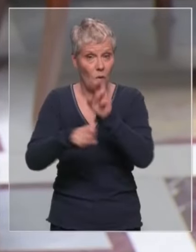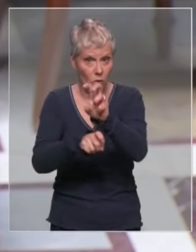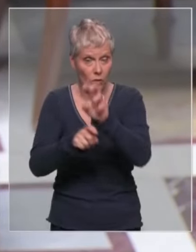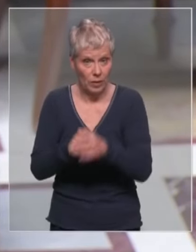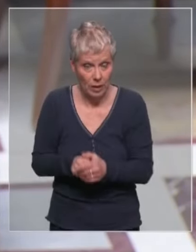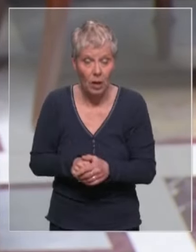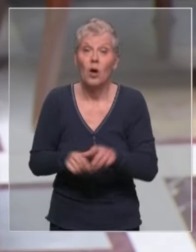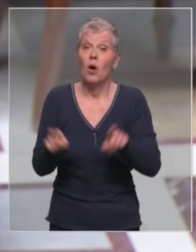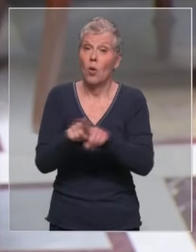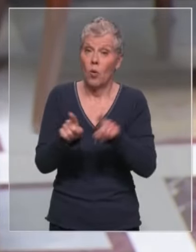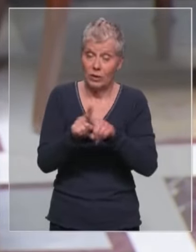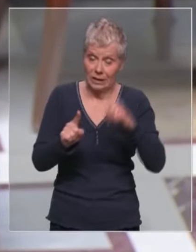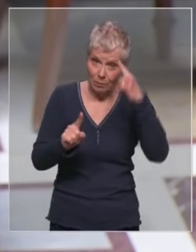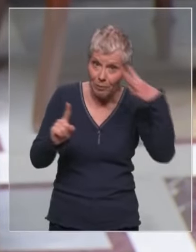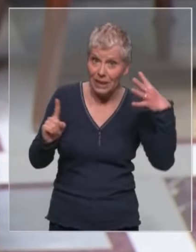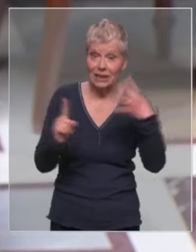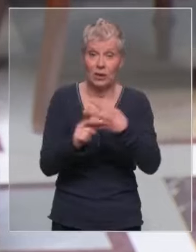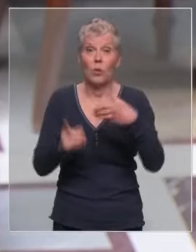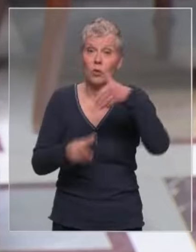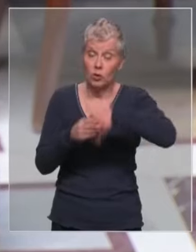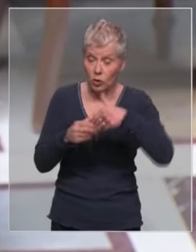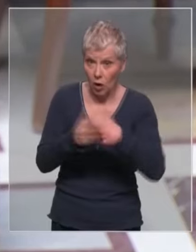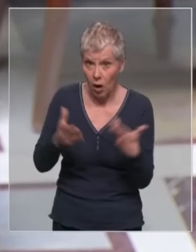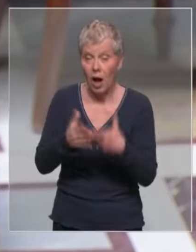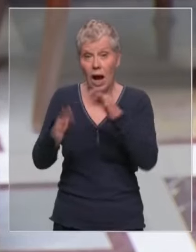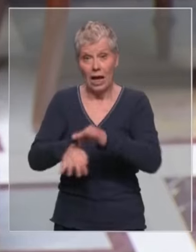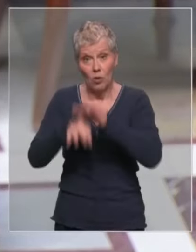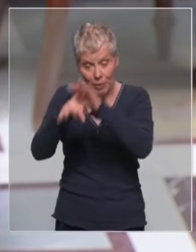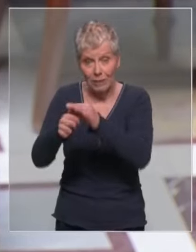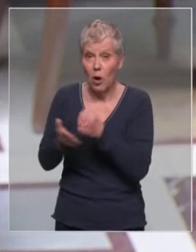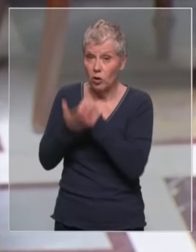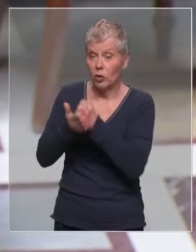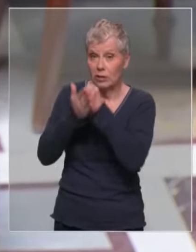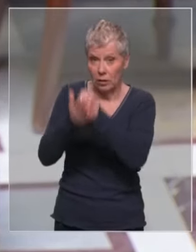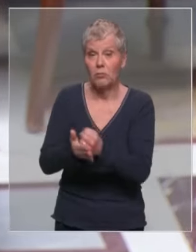au renforcement de l'efficacité de l'articulation, de l'accompagnement et de la transmission des différents acteurs.